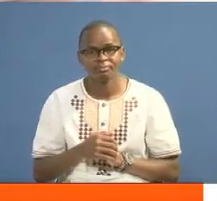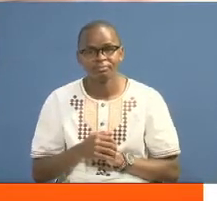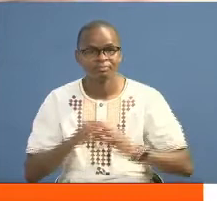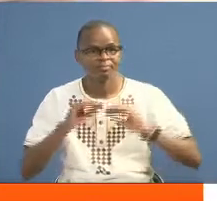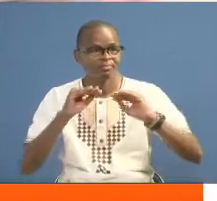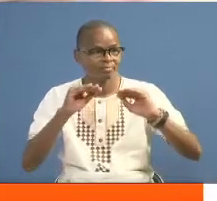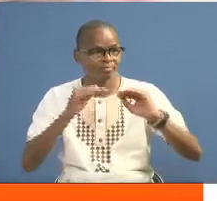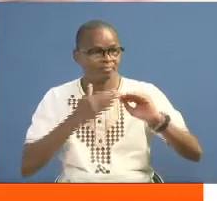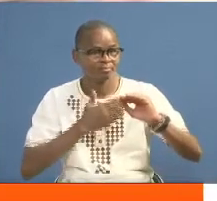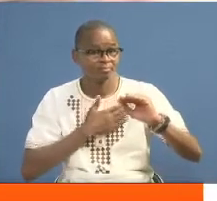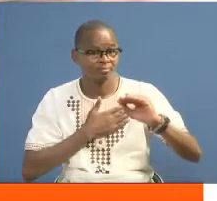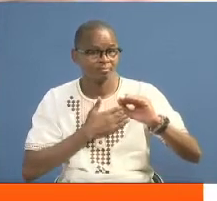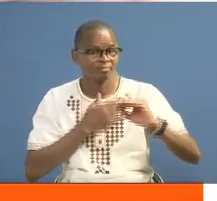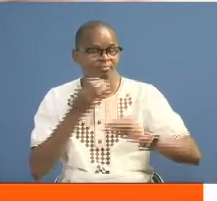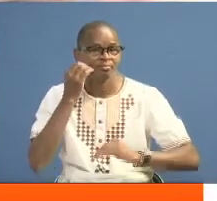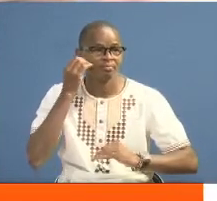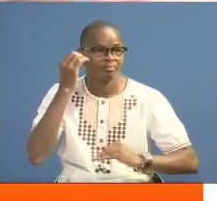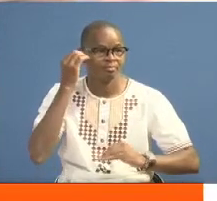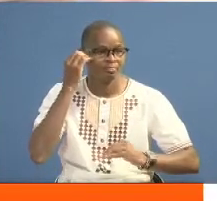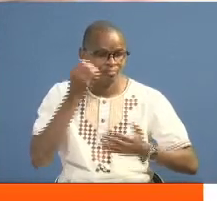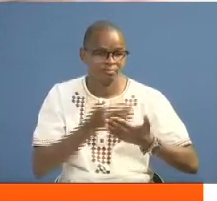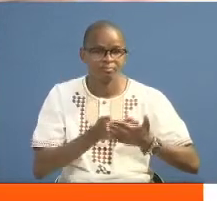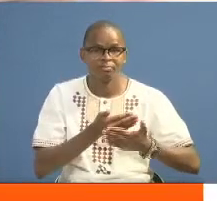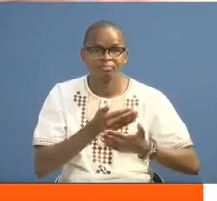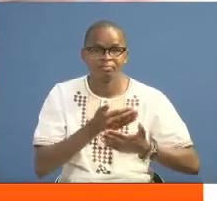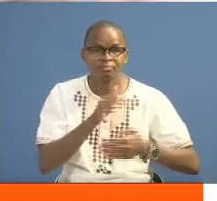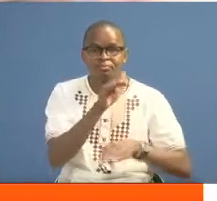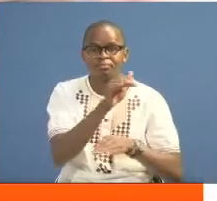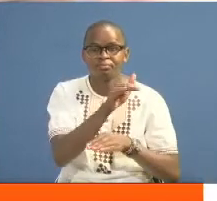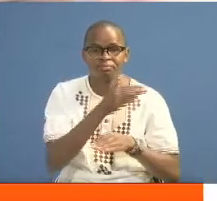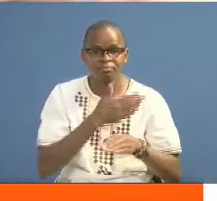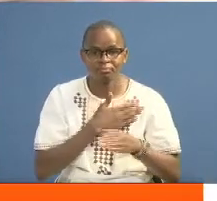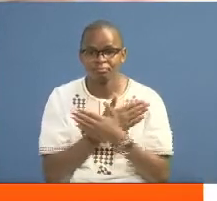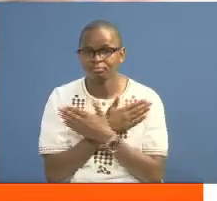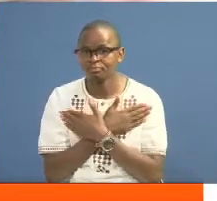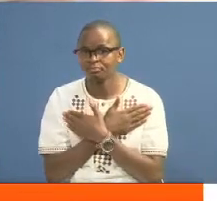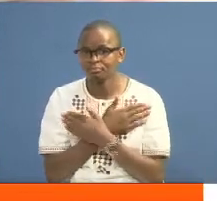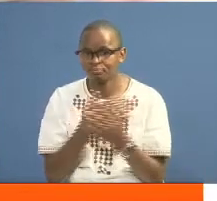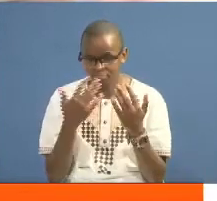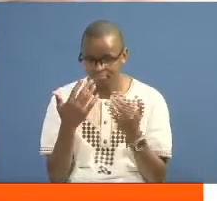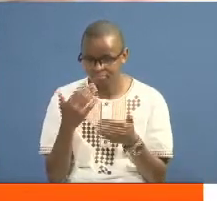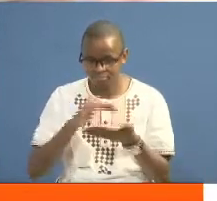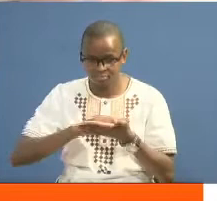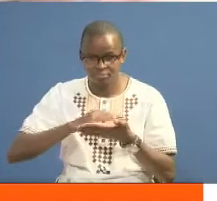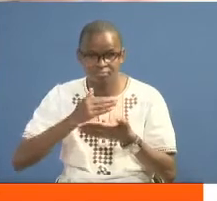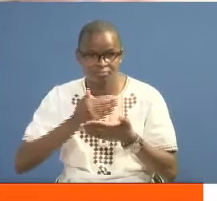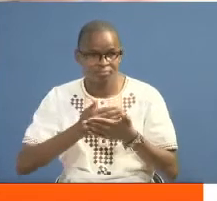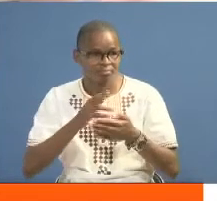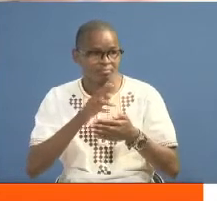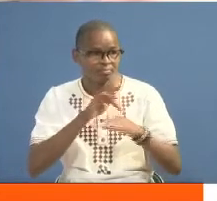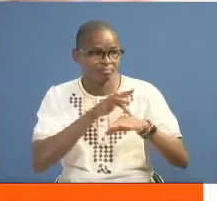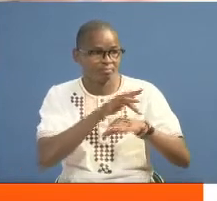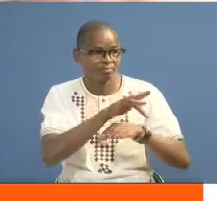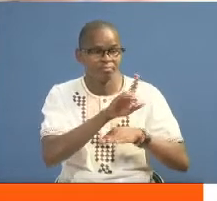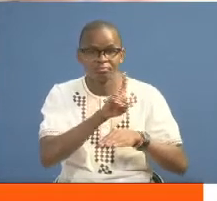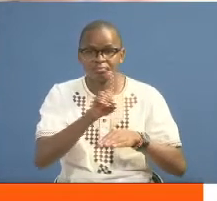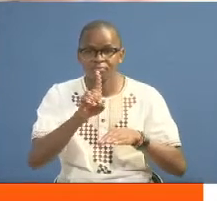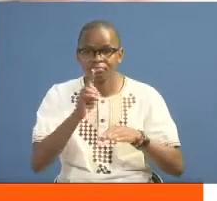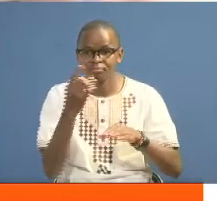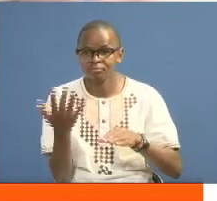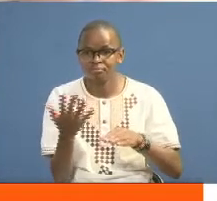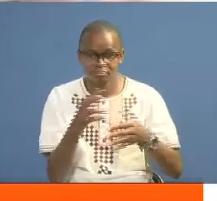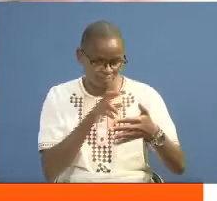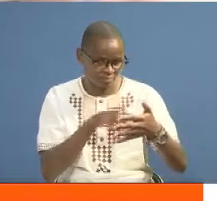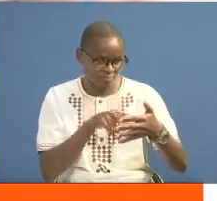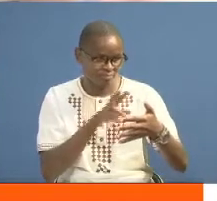Nilijifunza nikiwa nyumbani, ambapo nilikuwa nanunua na itisha rafiki zangu vitabu ambazo wanatumiwa shuleni, material